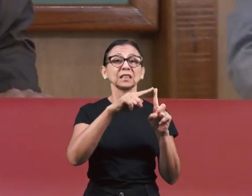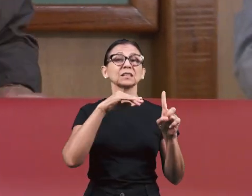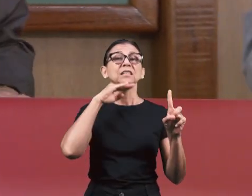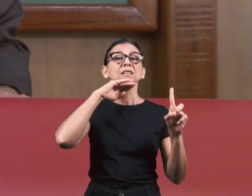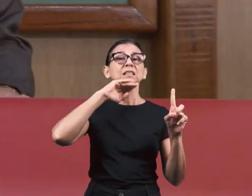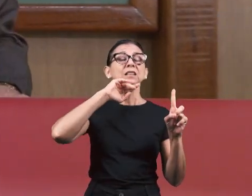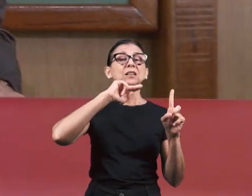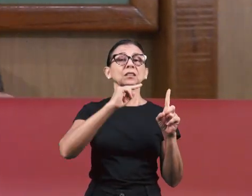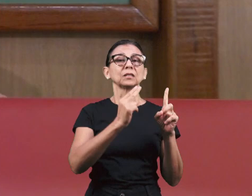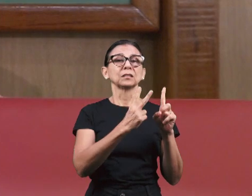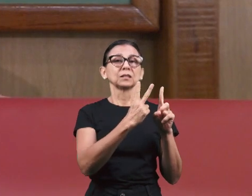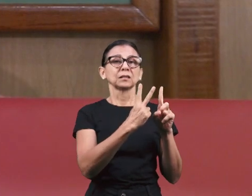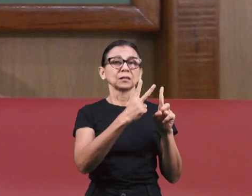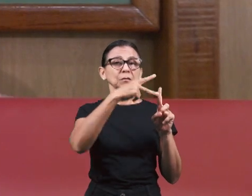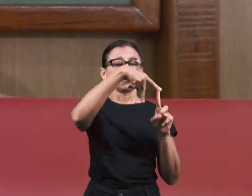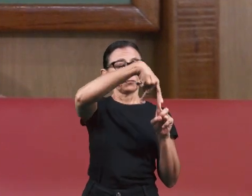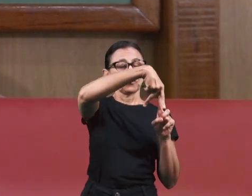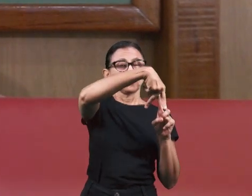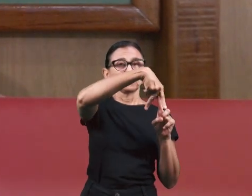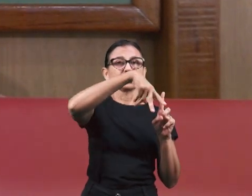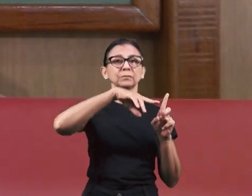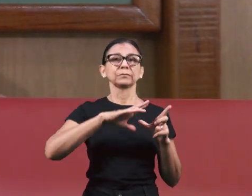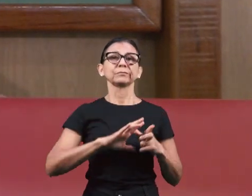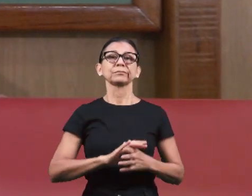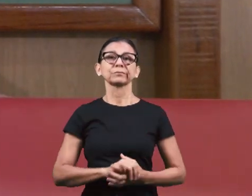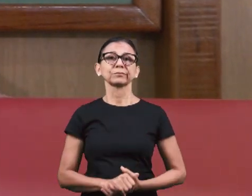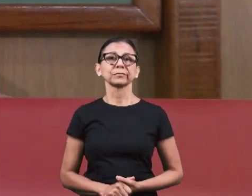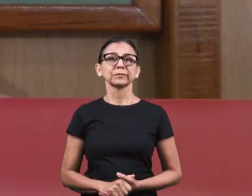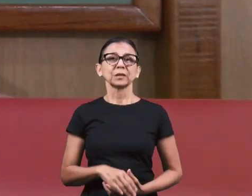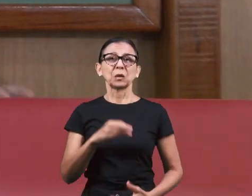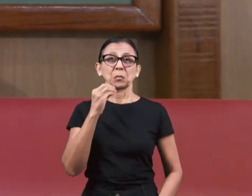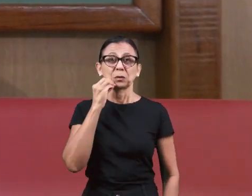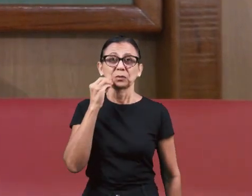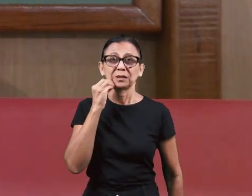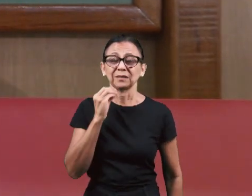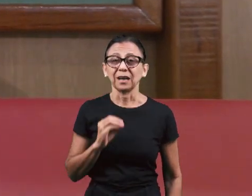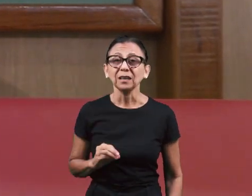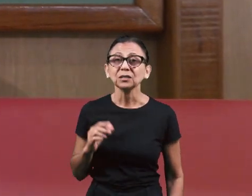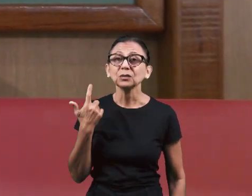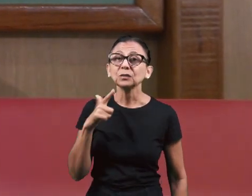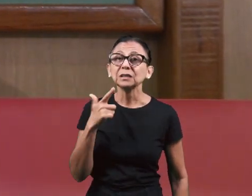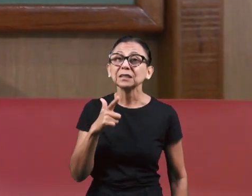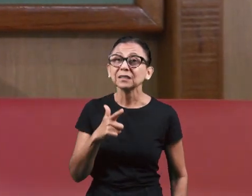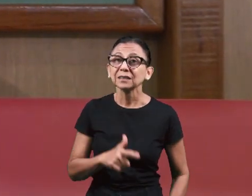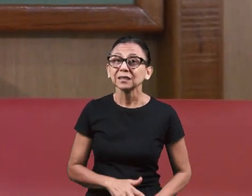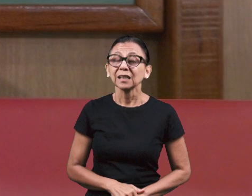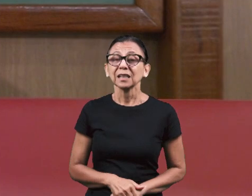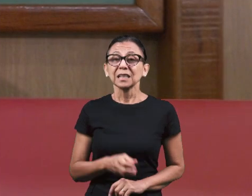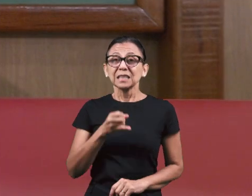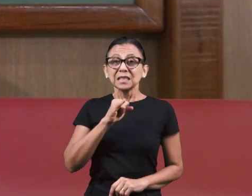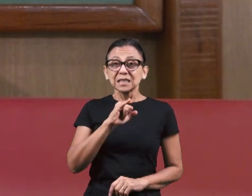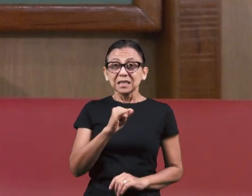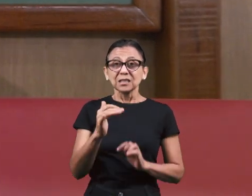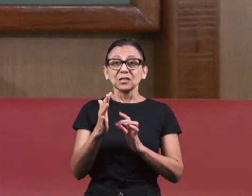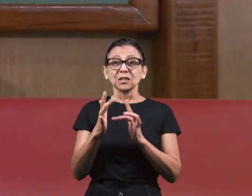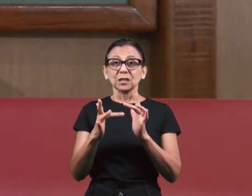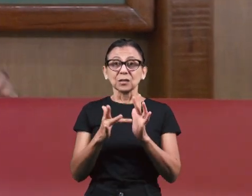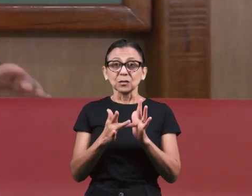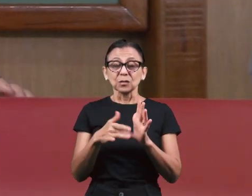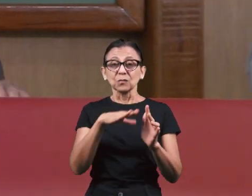donc s'ils étaient là, Jésus était crucifié de la tête à l'envers. Il n'allait pas avoir un